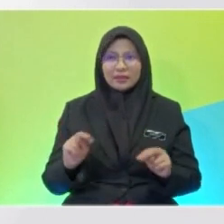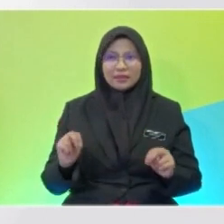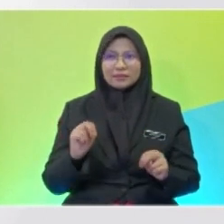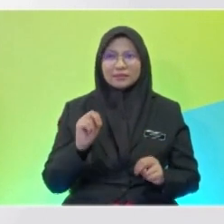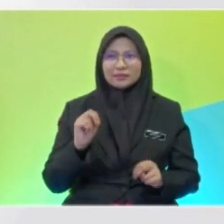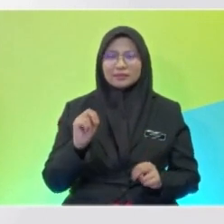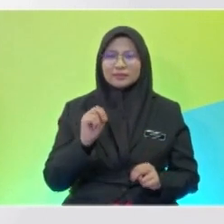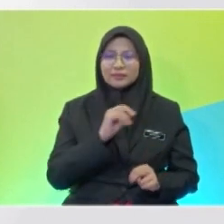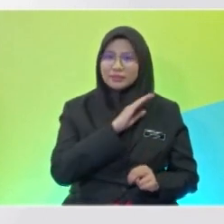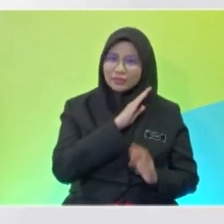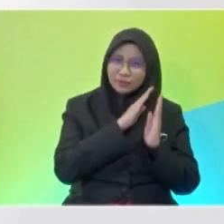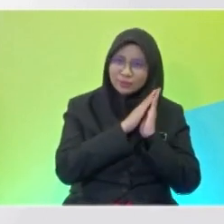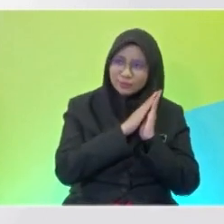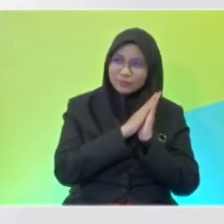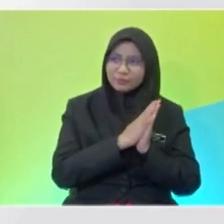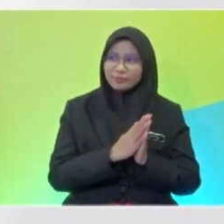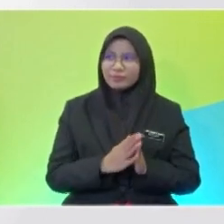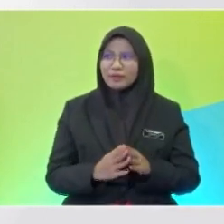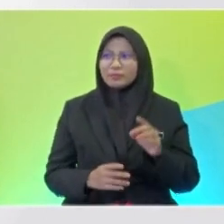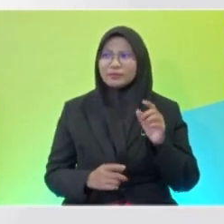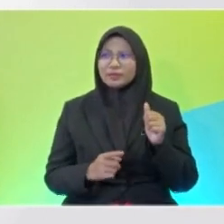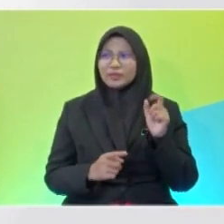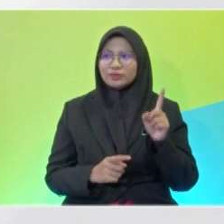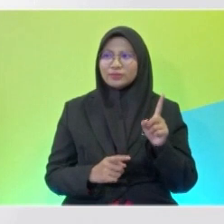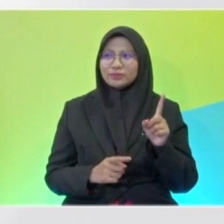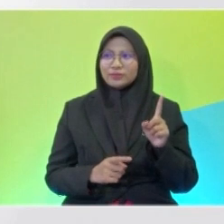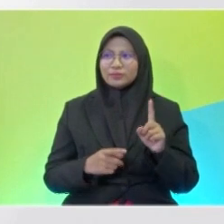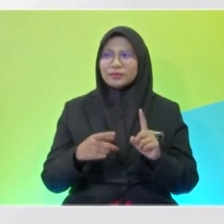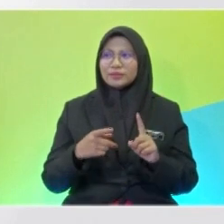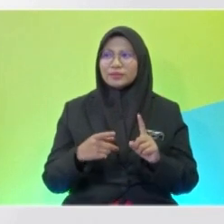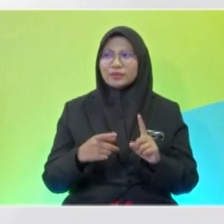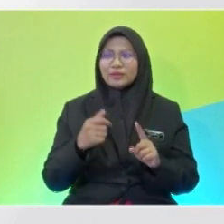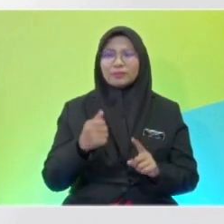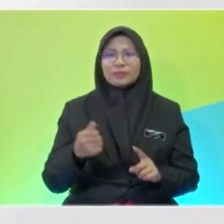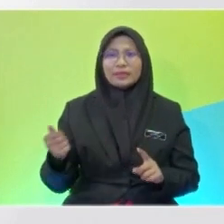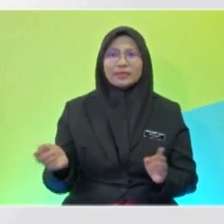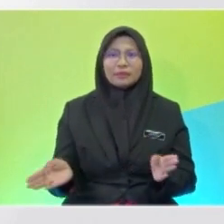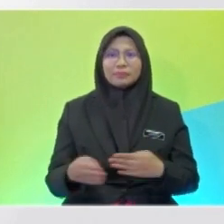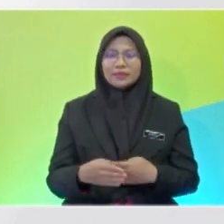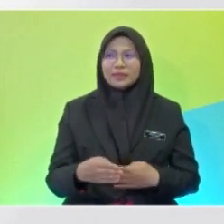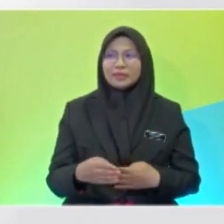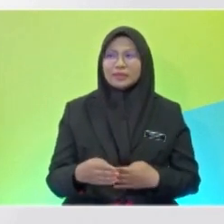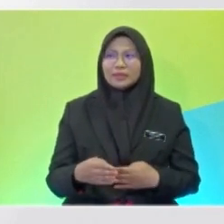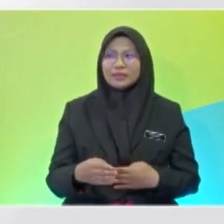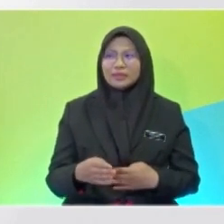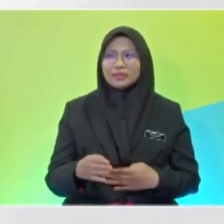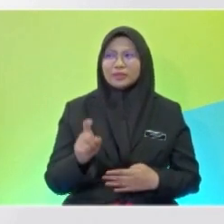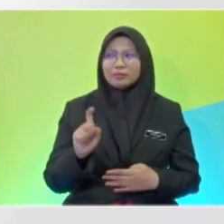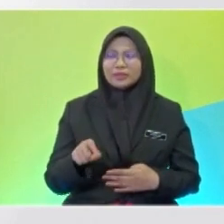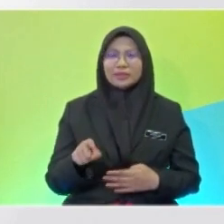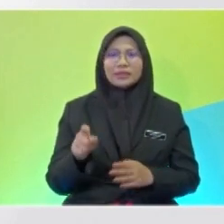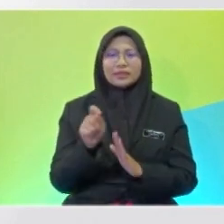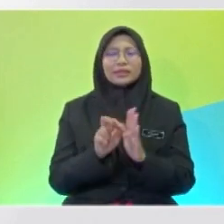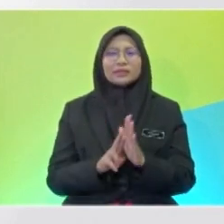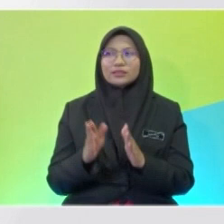perlu disusun dengan rapi dan kemas kemudian seterusnya tadi kita dibully nah dapat eee lihat ya keadaan paskitaran yang bersifat